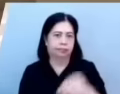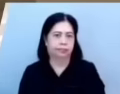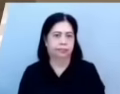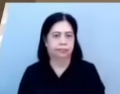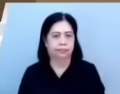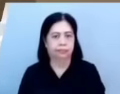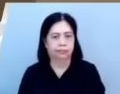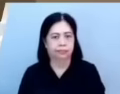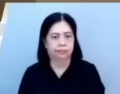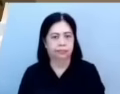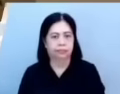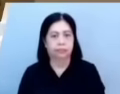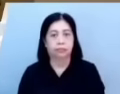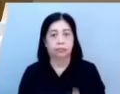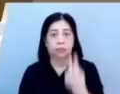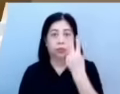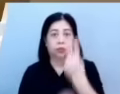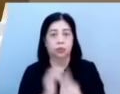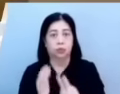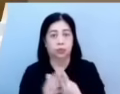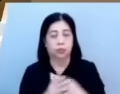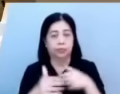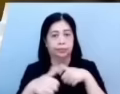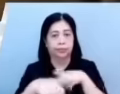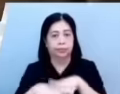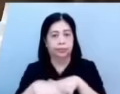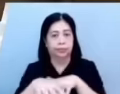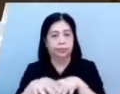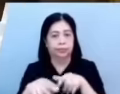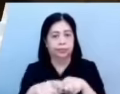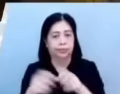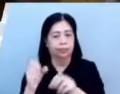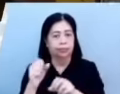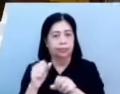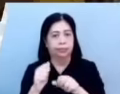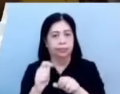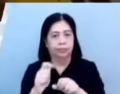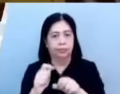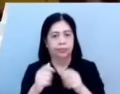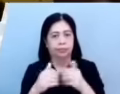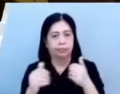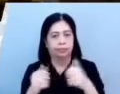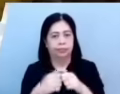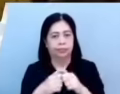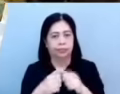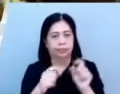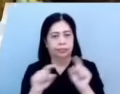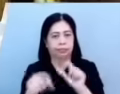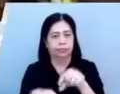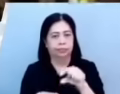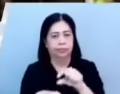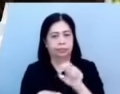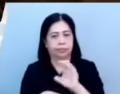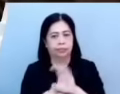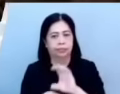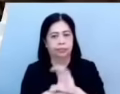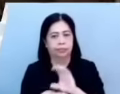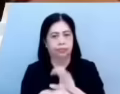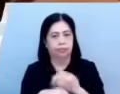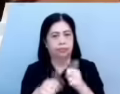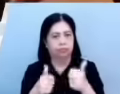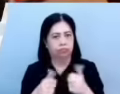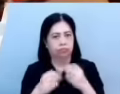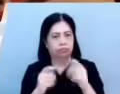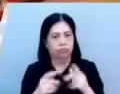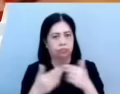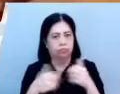Halos 2 oras, prinosisyon ang Nazareno nitong Sabado bago na ibalik sa Quiapo Church. Naging maayos naman ang daloy ng prosesyon